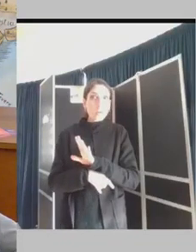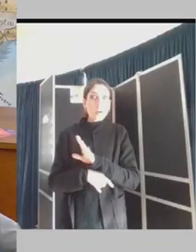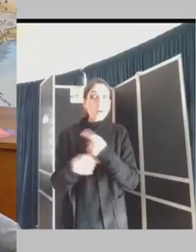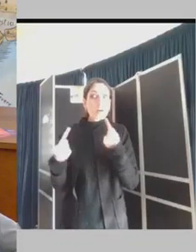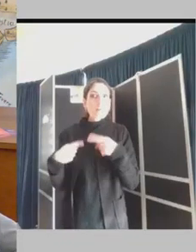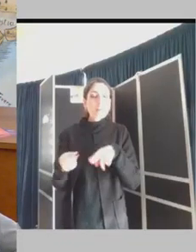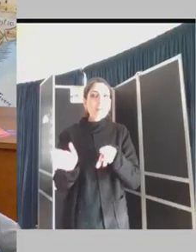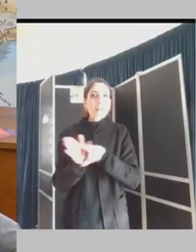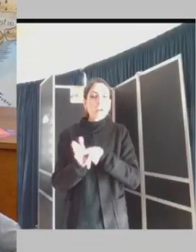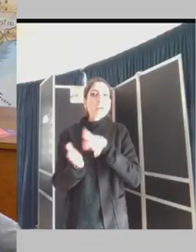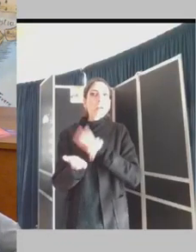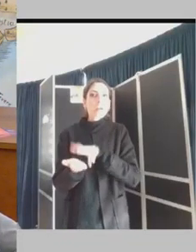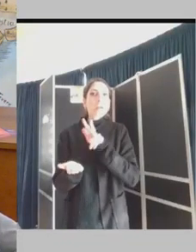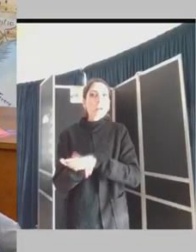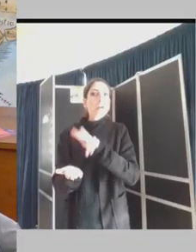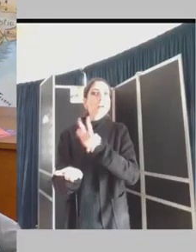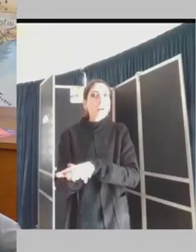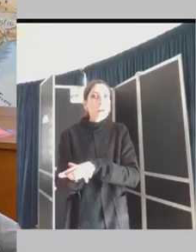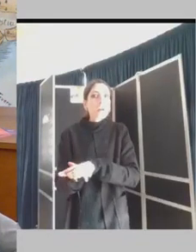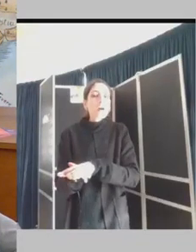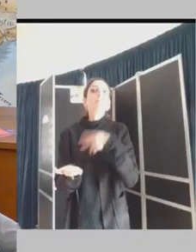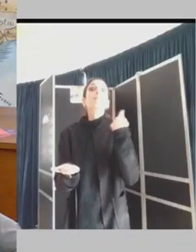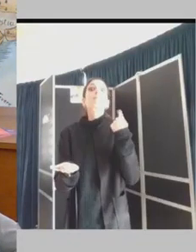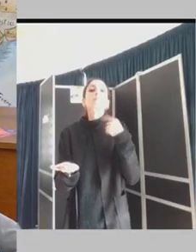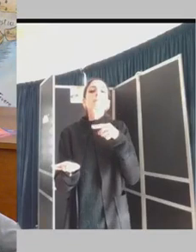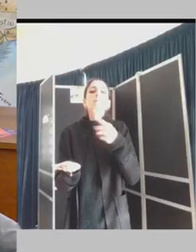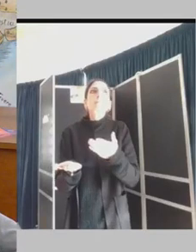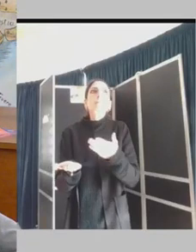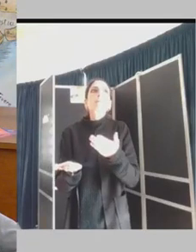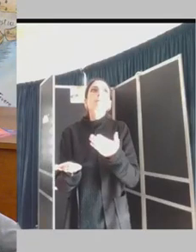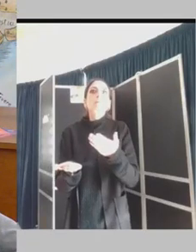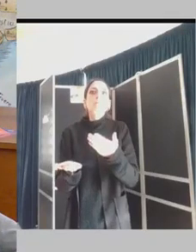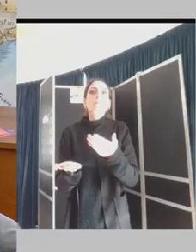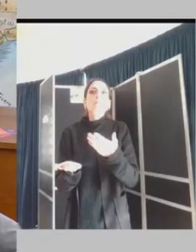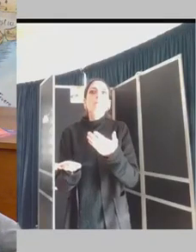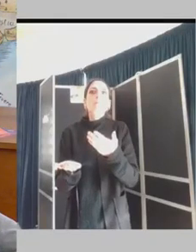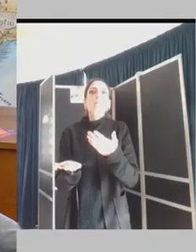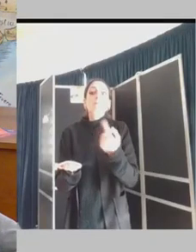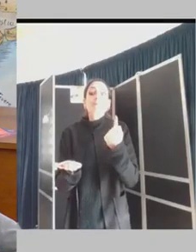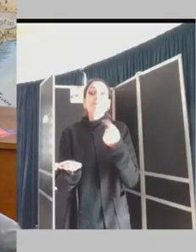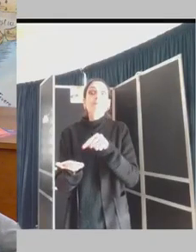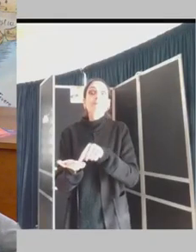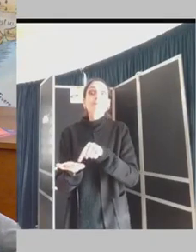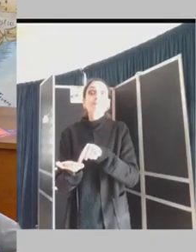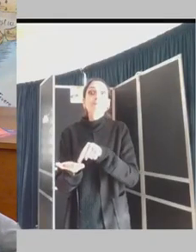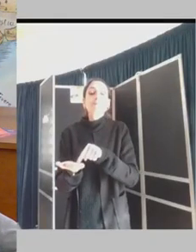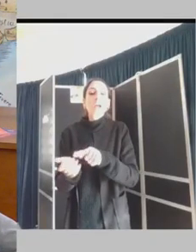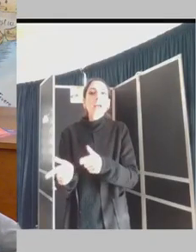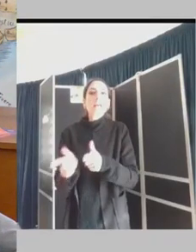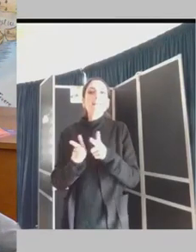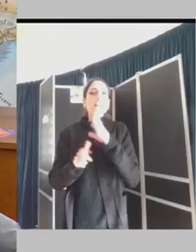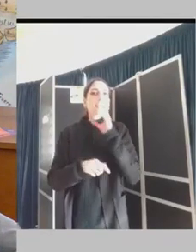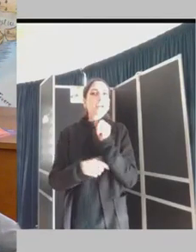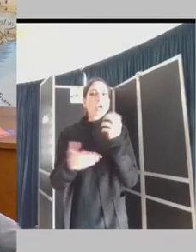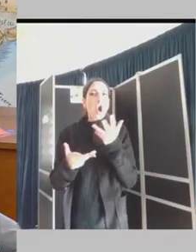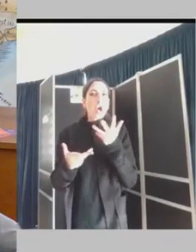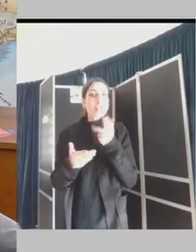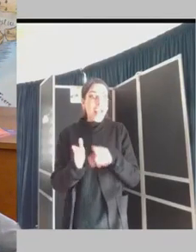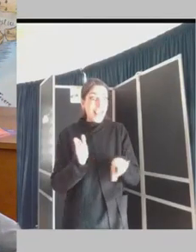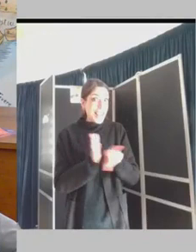tematiche e soprattutto una produzione legislativa che sicuramente aiuta i